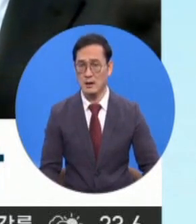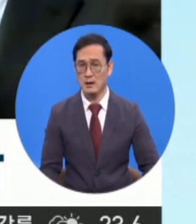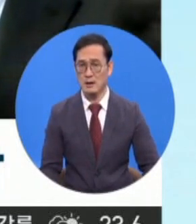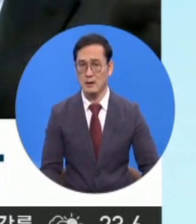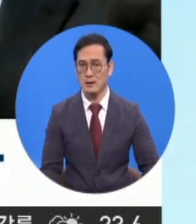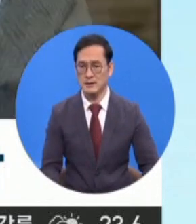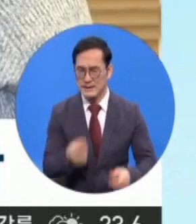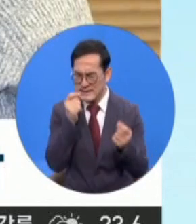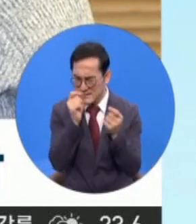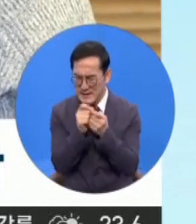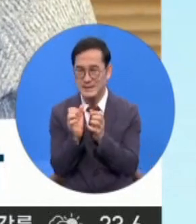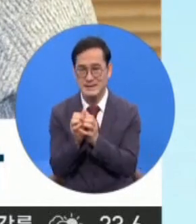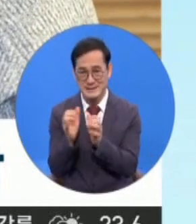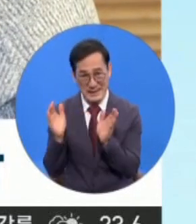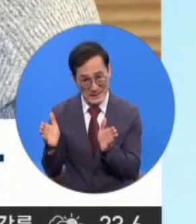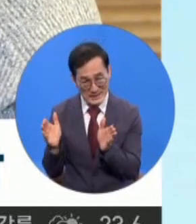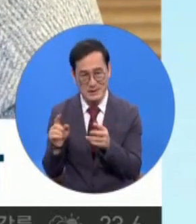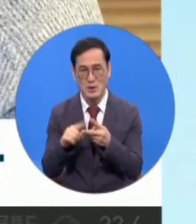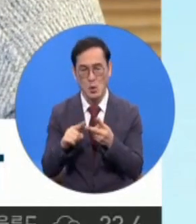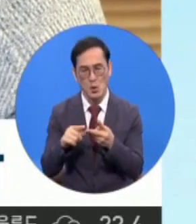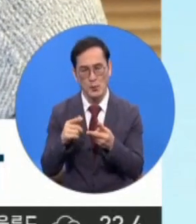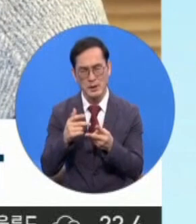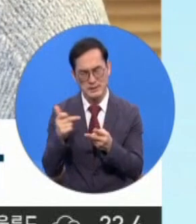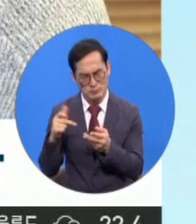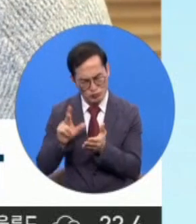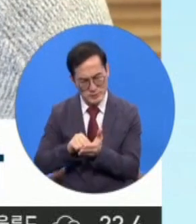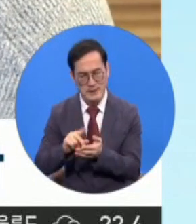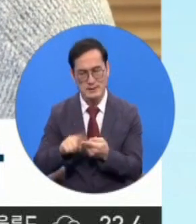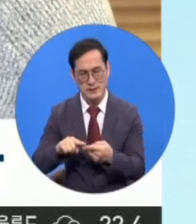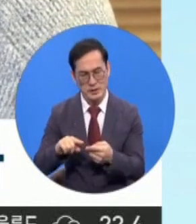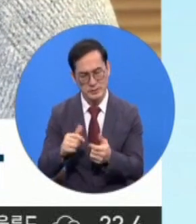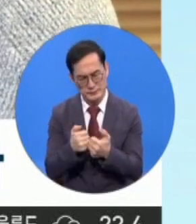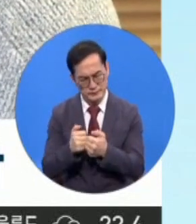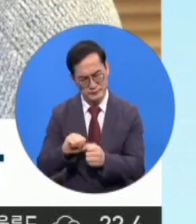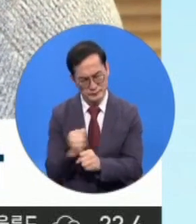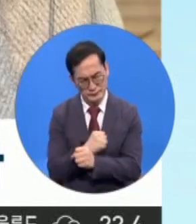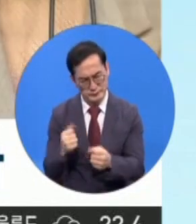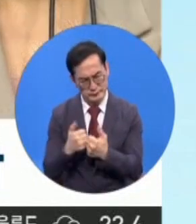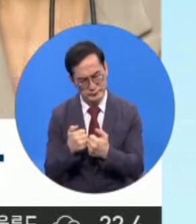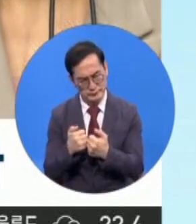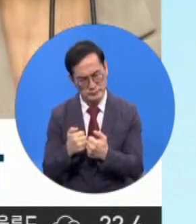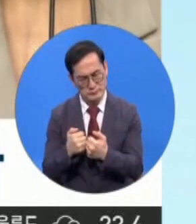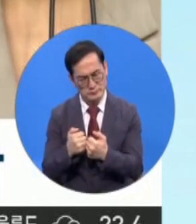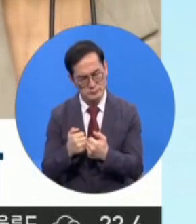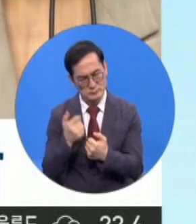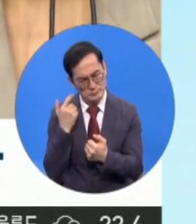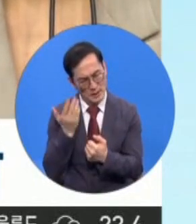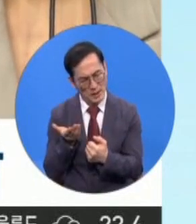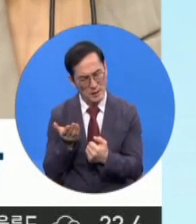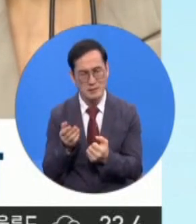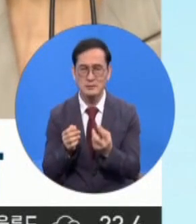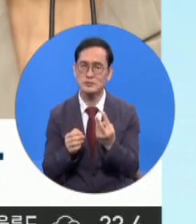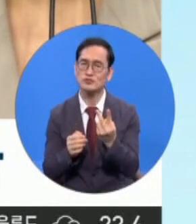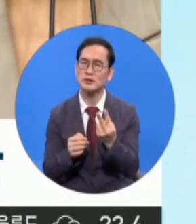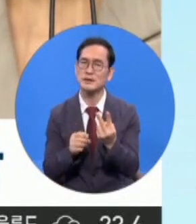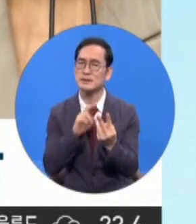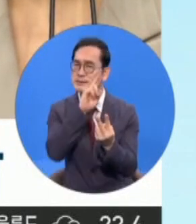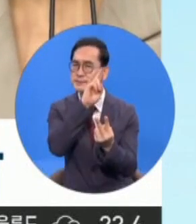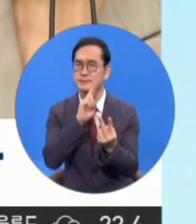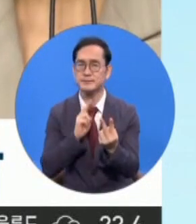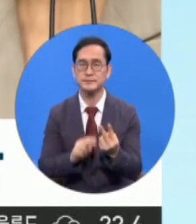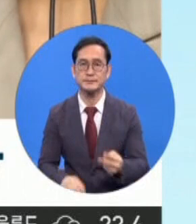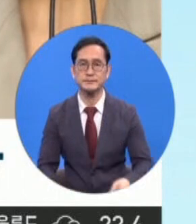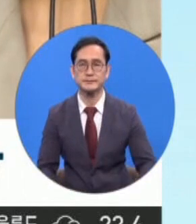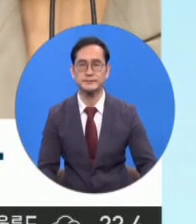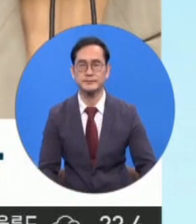큰 문제에 대해서 을로 4 하려고 한 약속이 아니겠나 충분히 저는 의심 할 수 있다고 봐요 그거